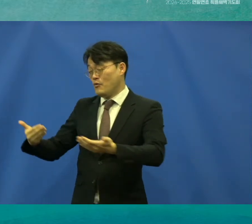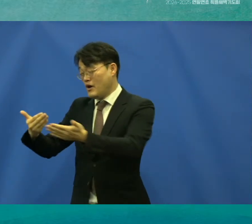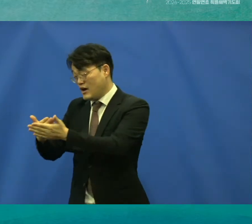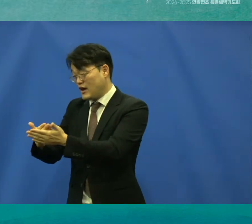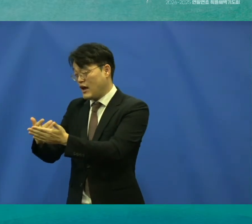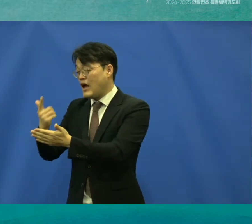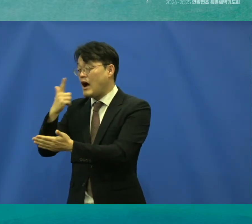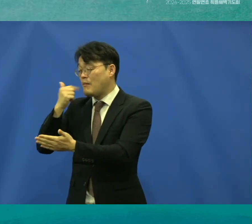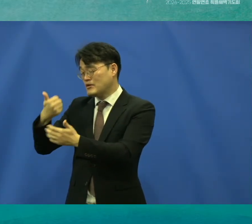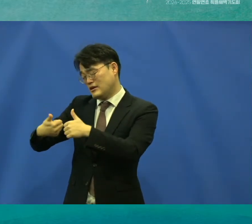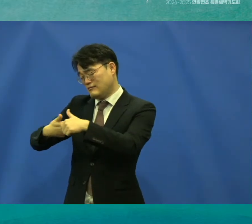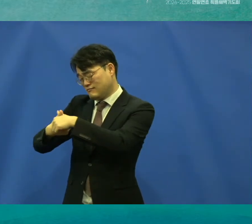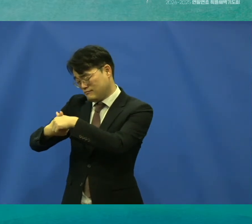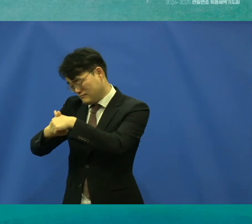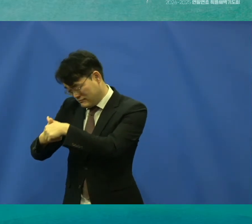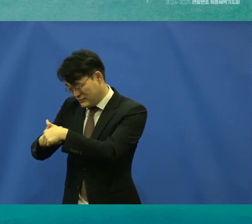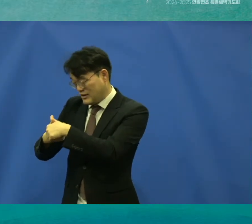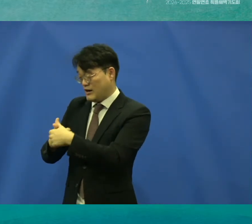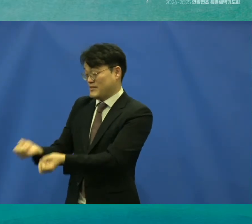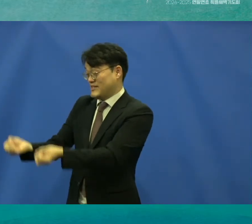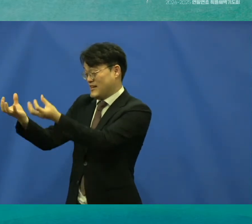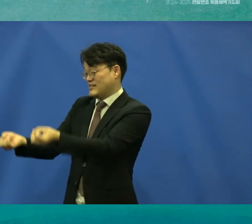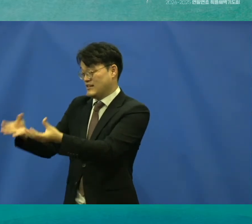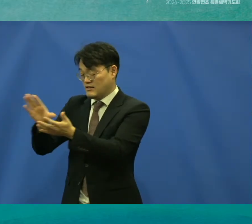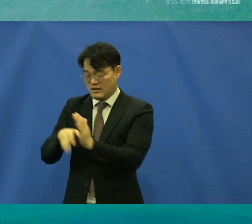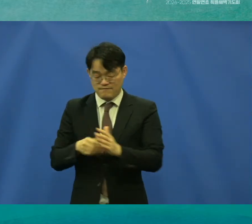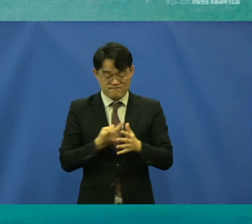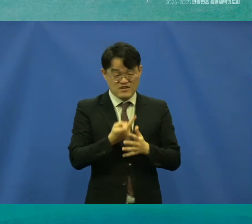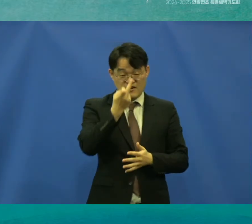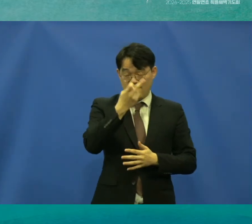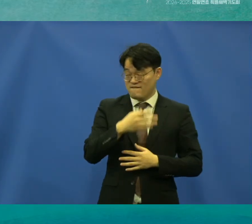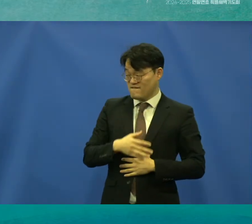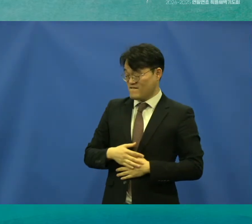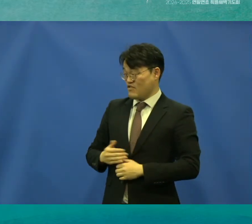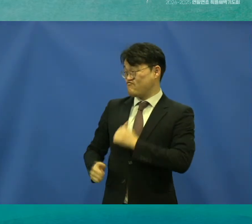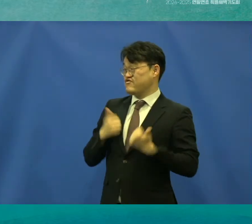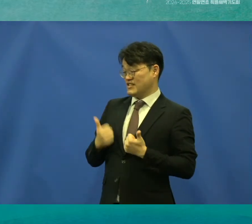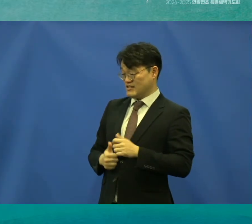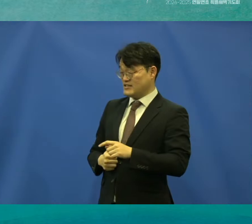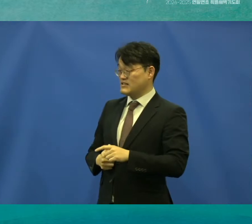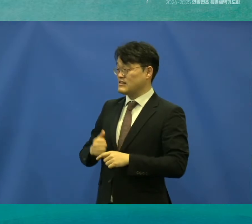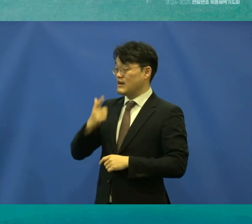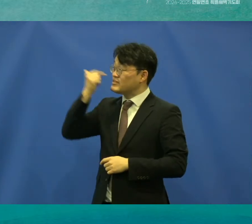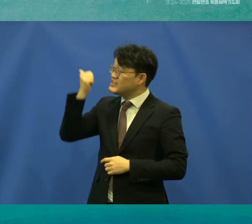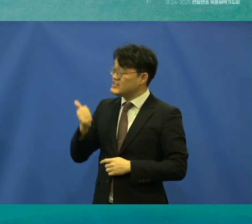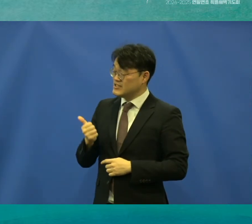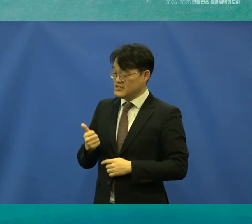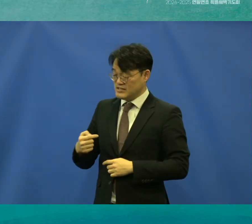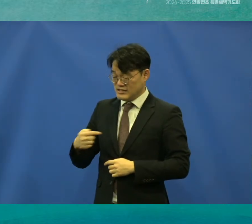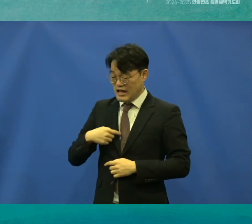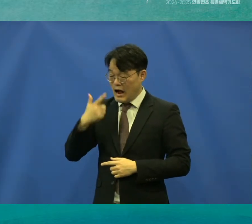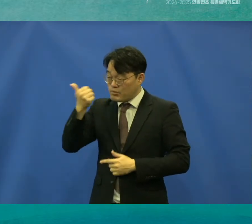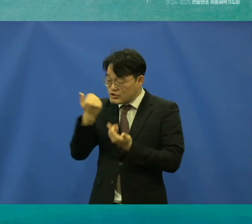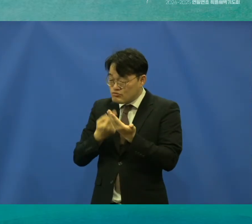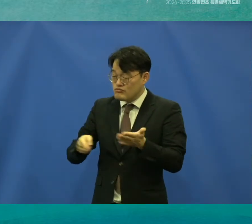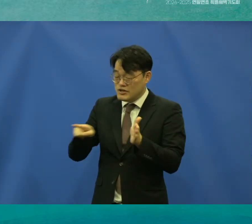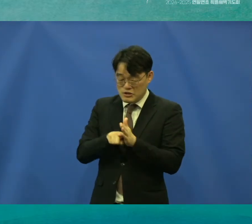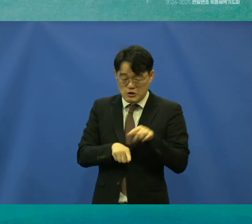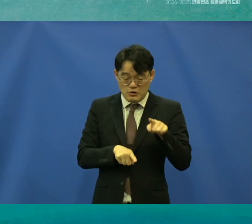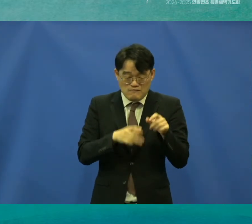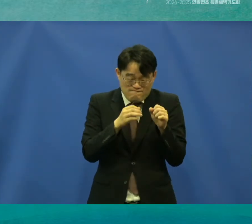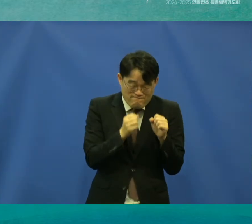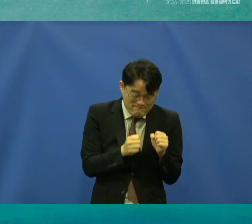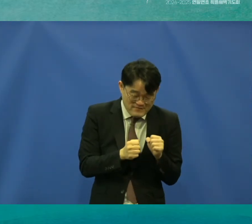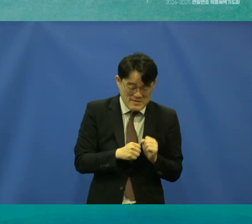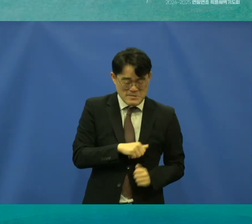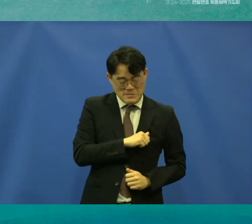같아요. 나는 아버지를 위해 죽도록 일만 했는데 하나님, 당신이 정의롭지